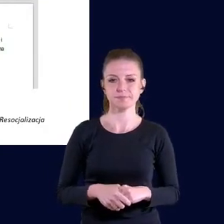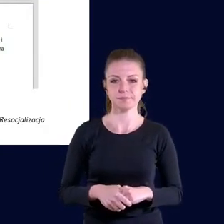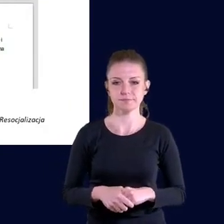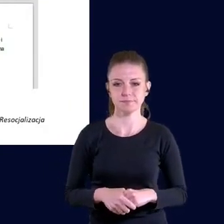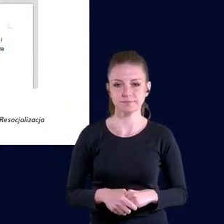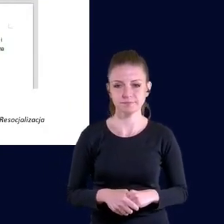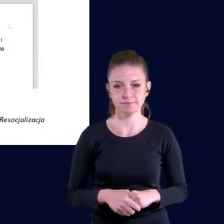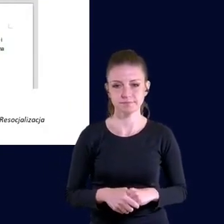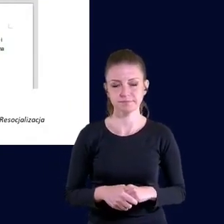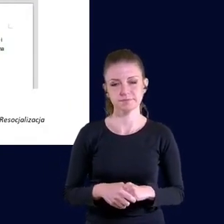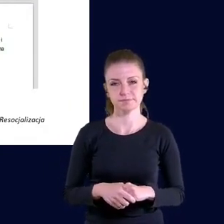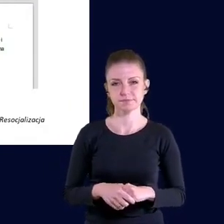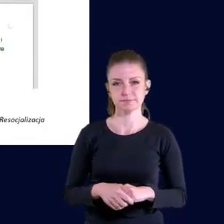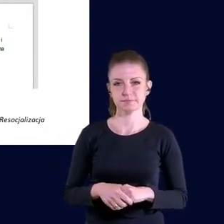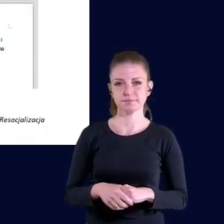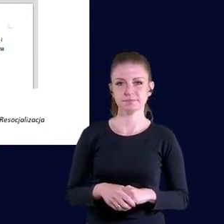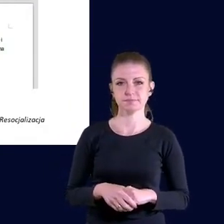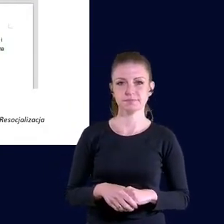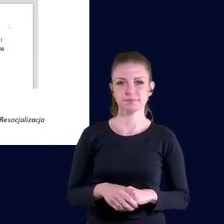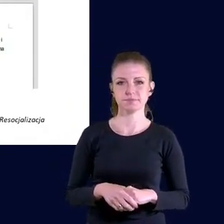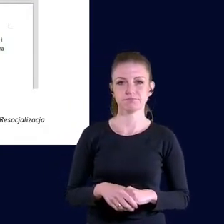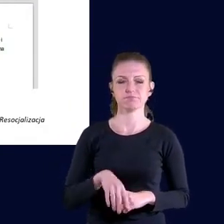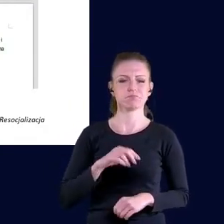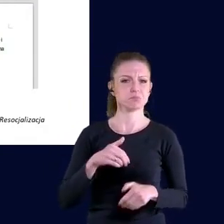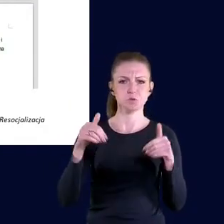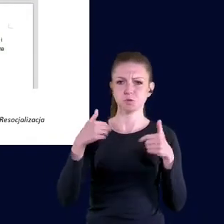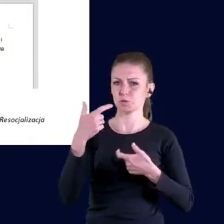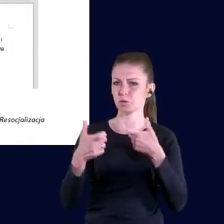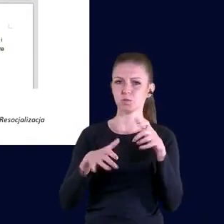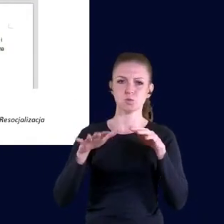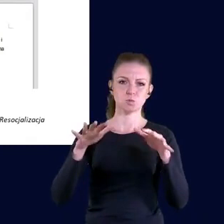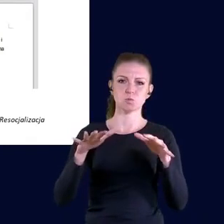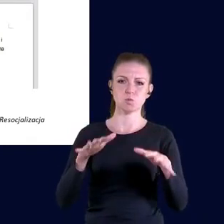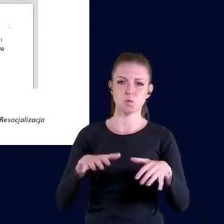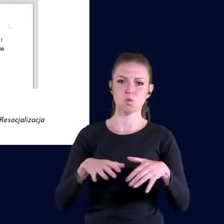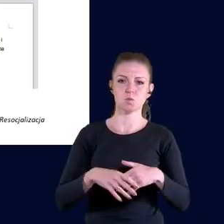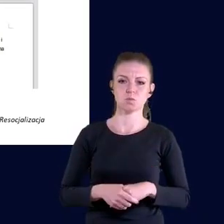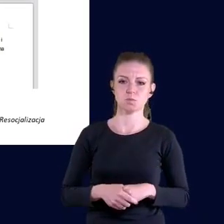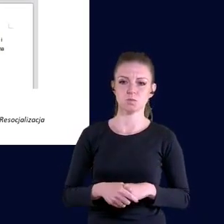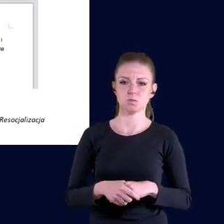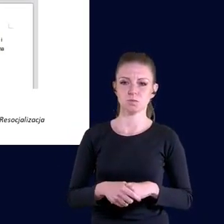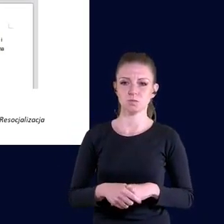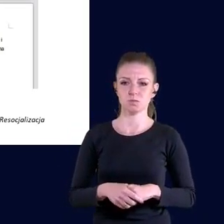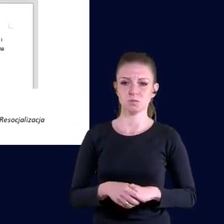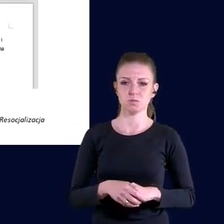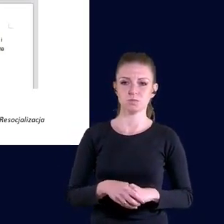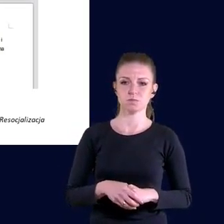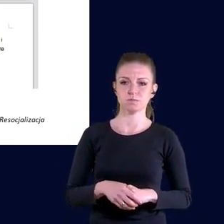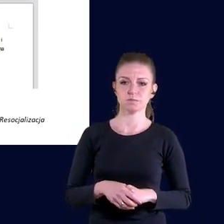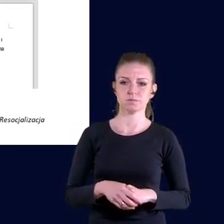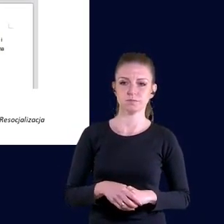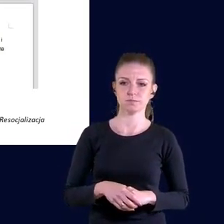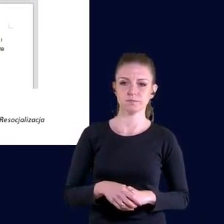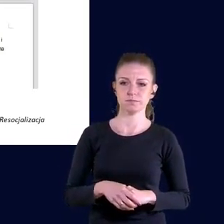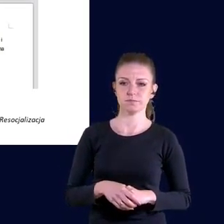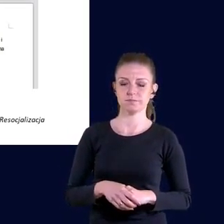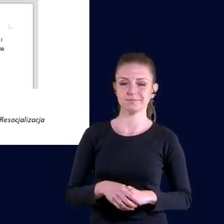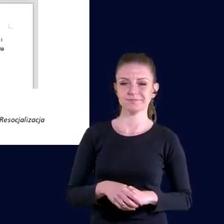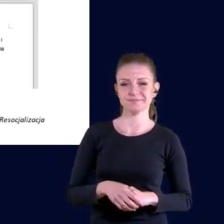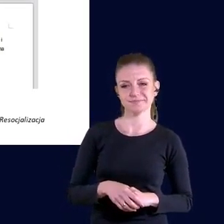możemy zrobić w zasadzie bardzo dużo niewielkim nakładem sił i czasu